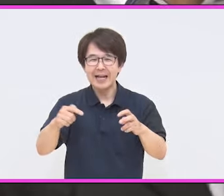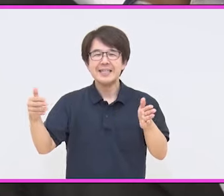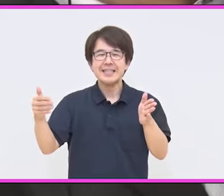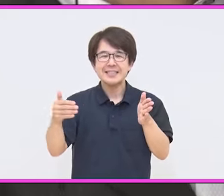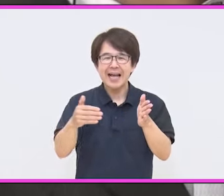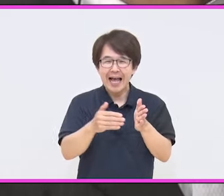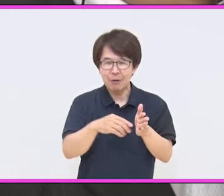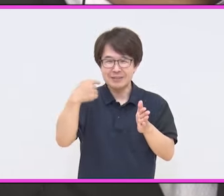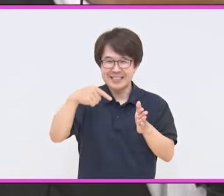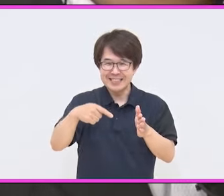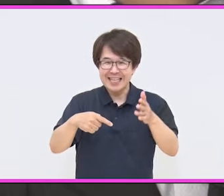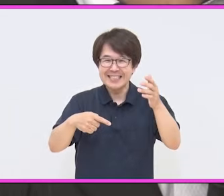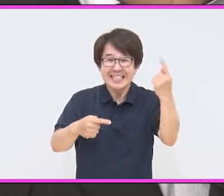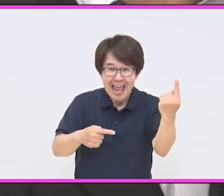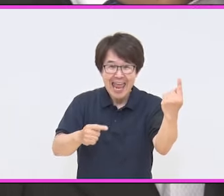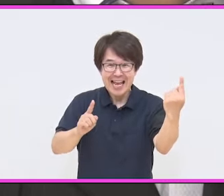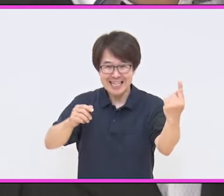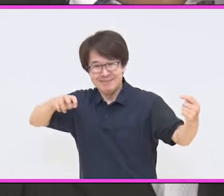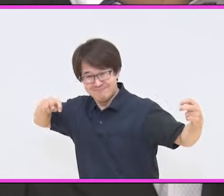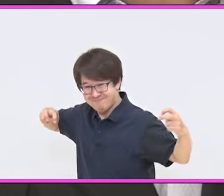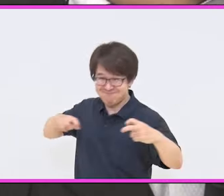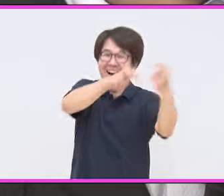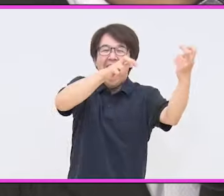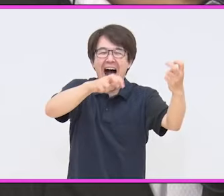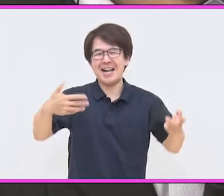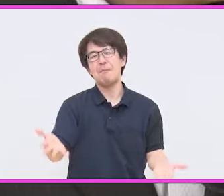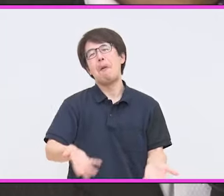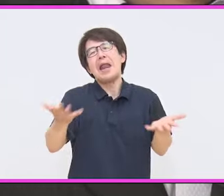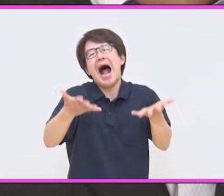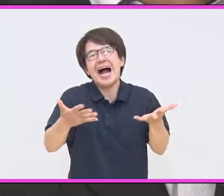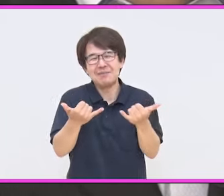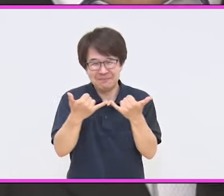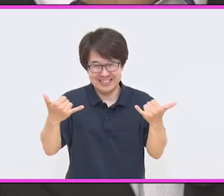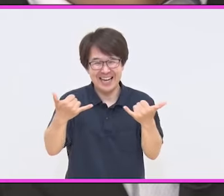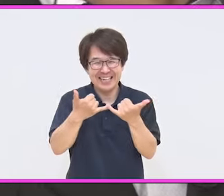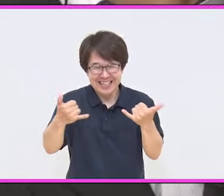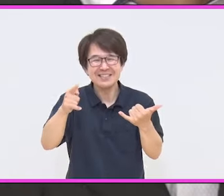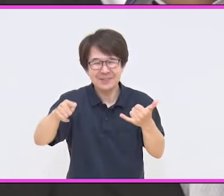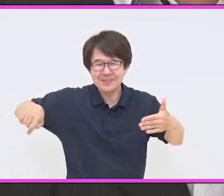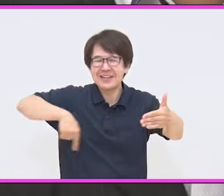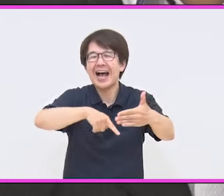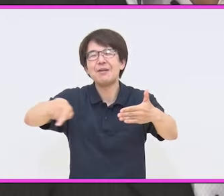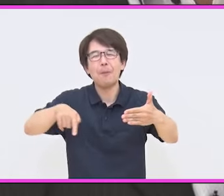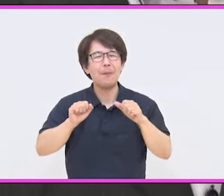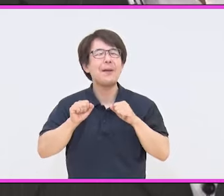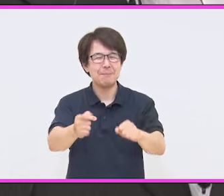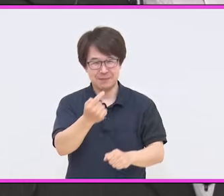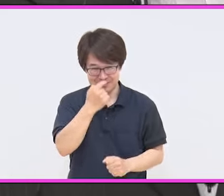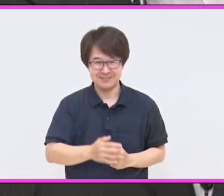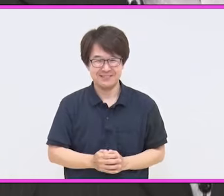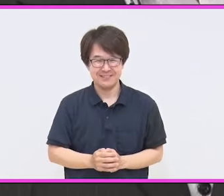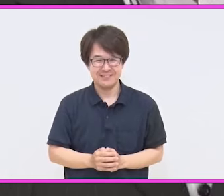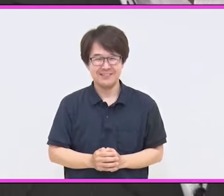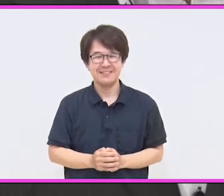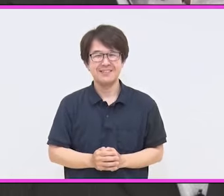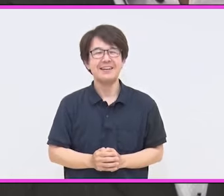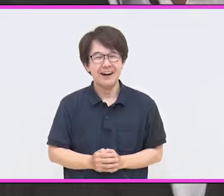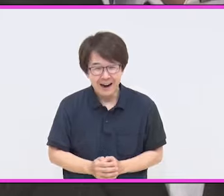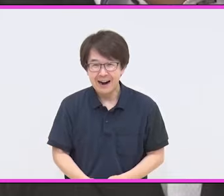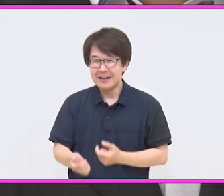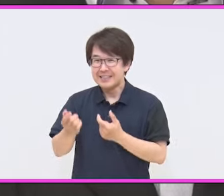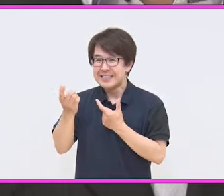全開でぶつけられてって盛り上がるという はいはい、はい、 まあそういうこともやってたり、 だからやっぱこう実際に触